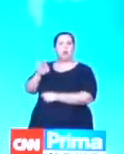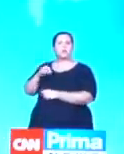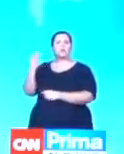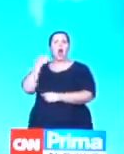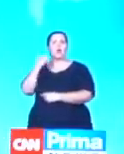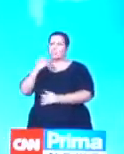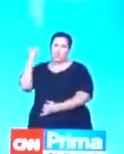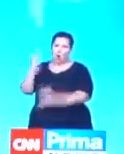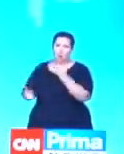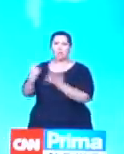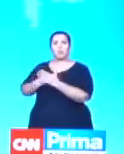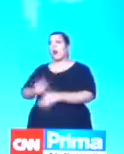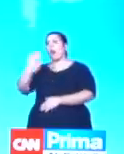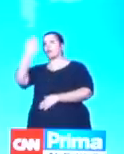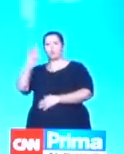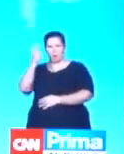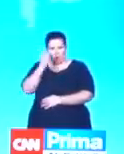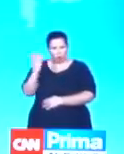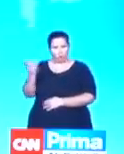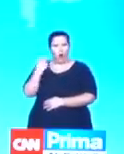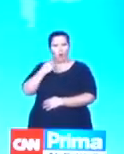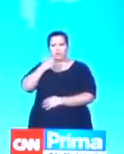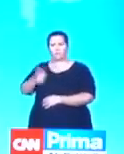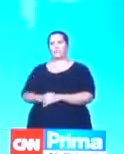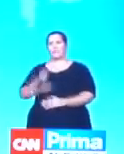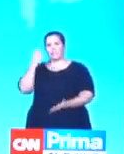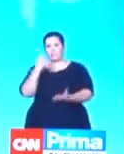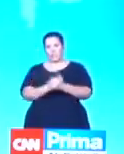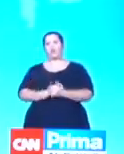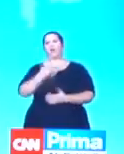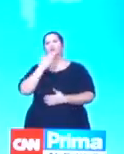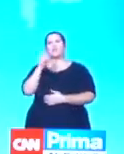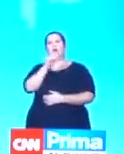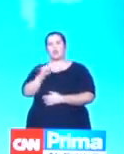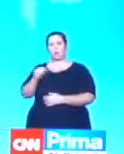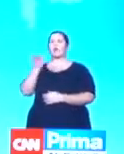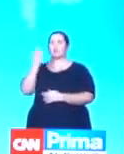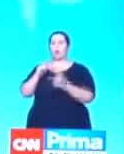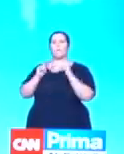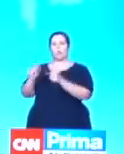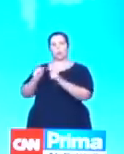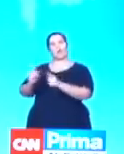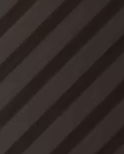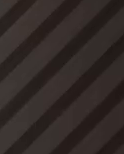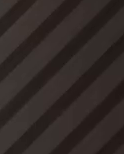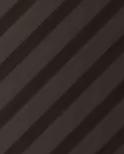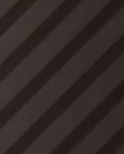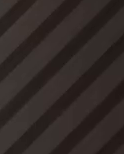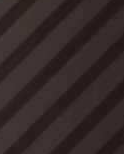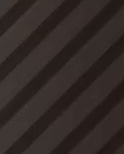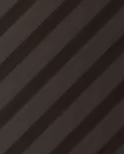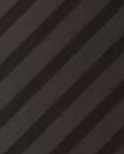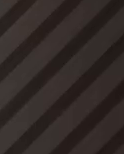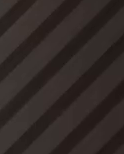zautočil na ruské demokratické hodnoty a tím pádem na Rusy samotné, pak by měl samozřejmě pravdu. Ale